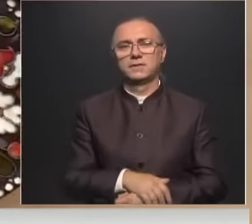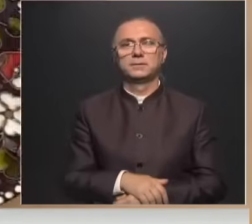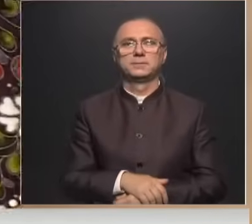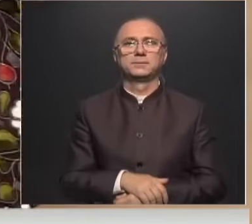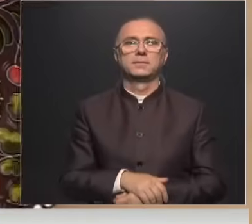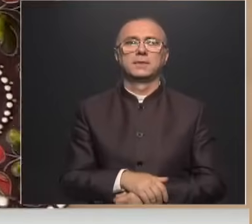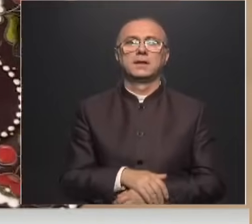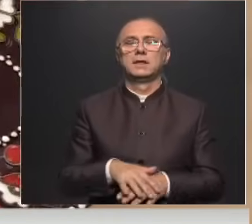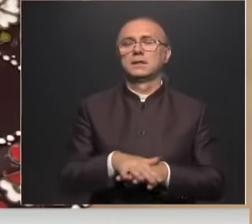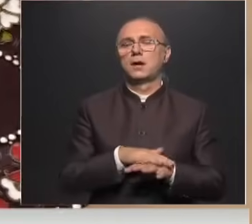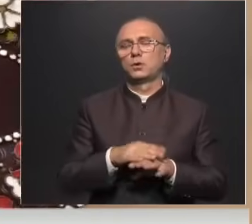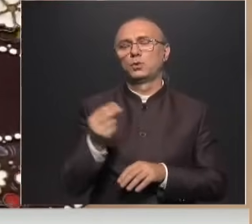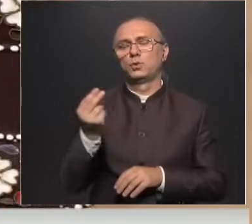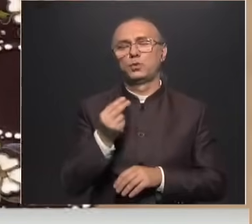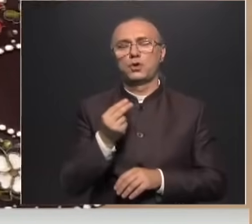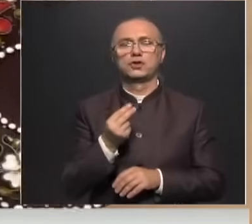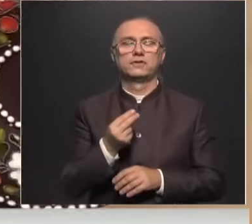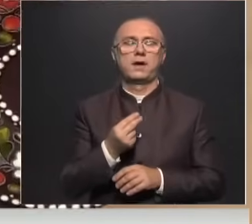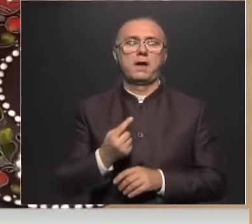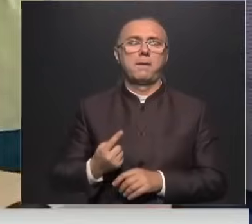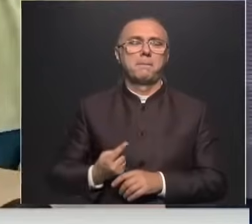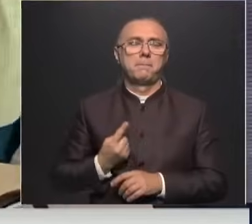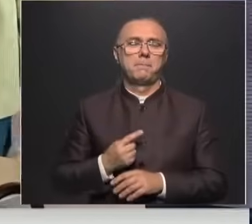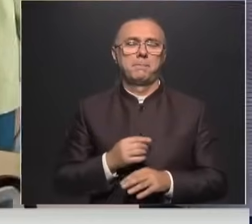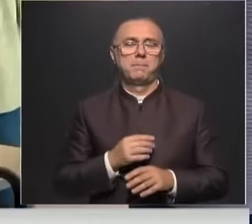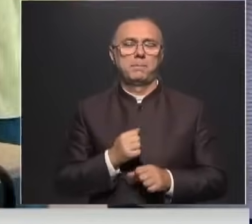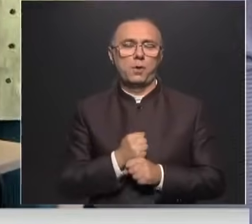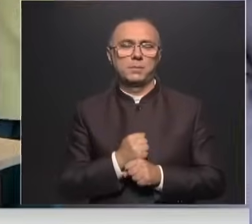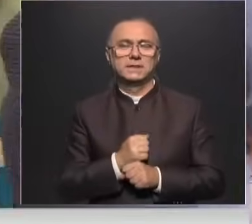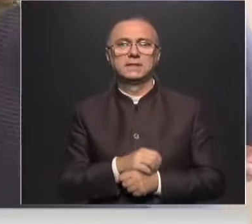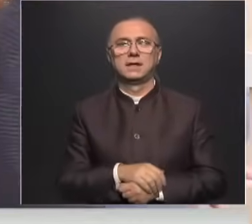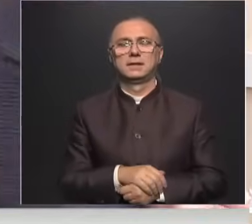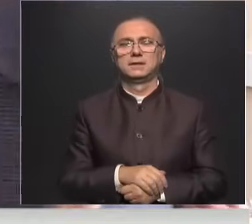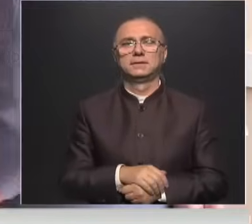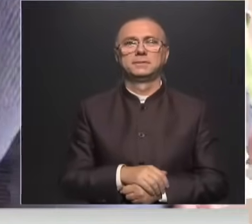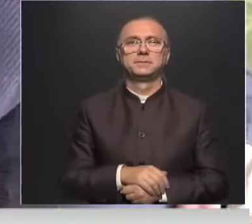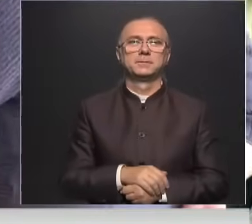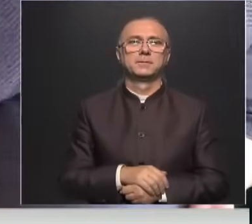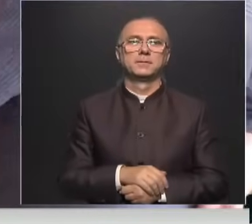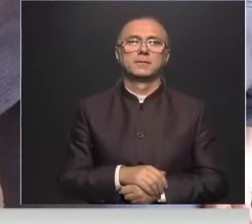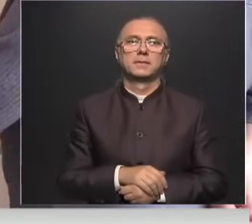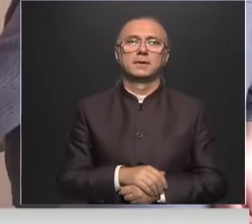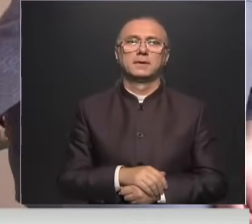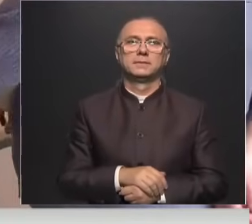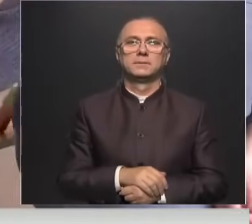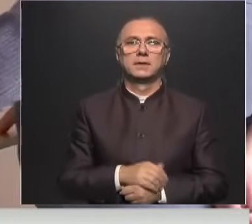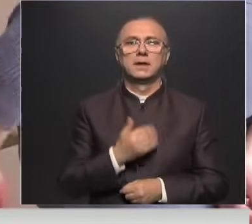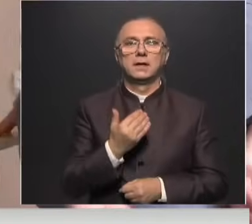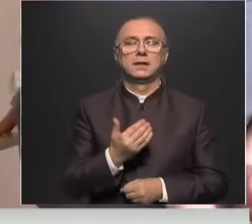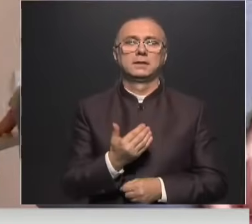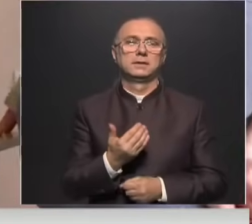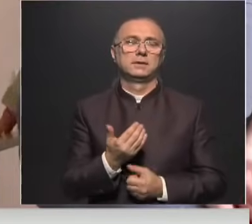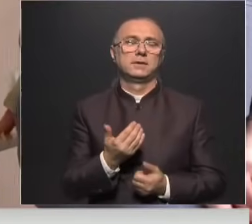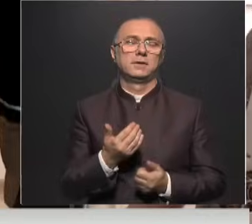это воплощение традиций и культуры России. И экспертный совет не просто оценивает изделия, но и формирует